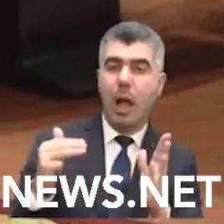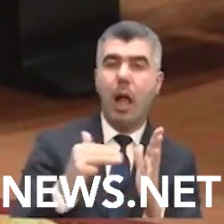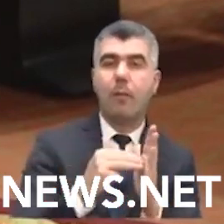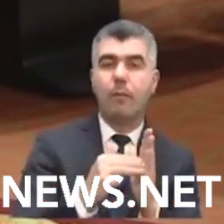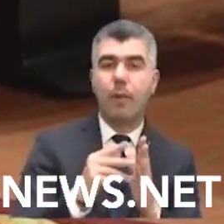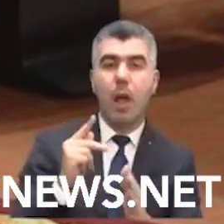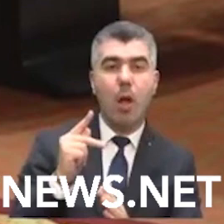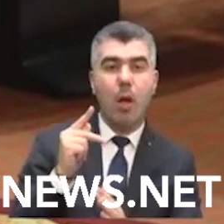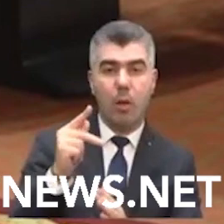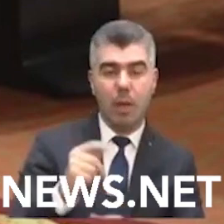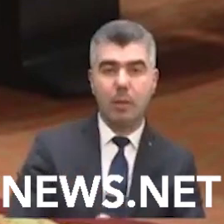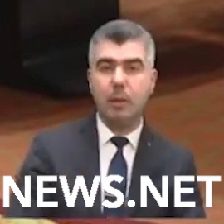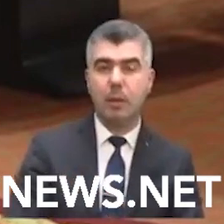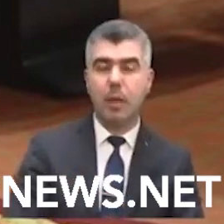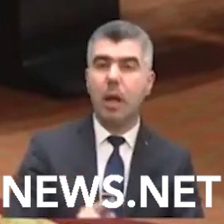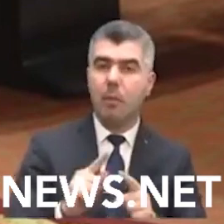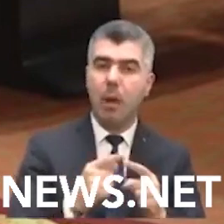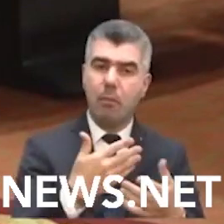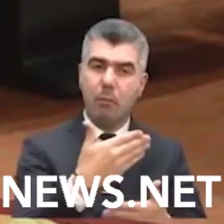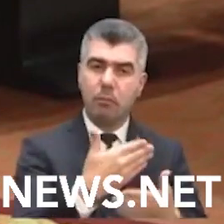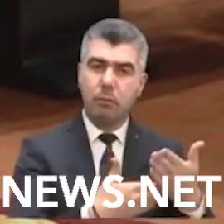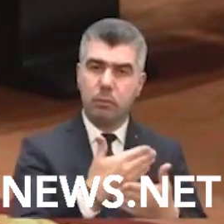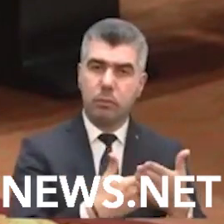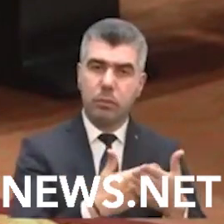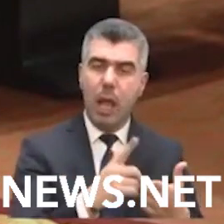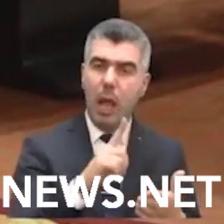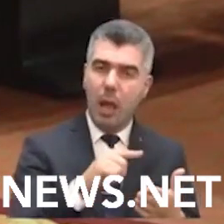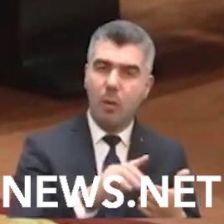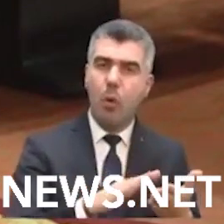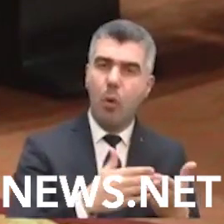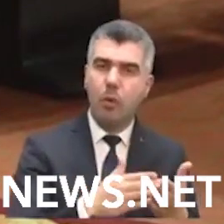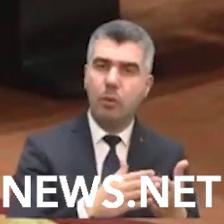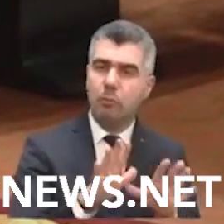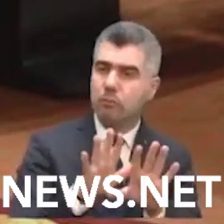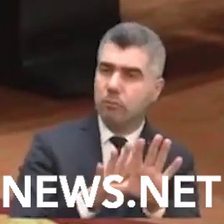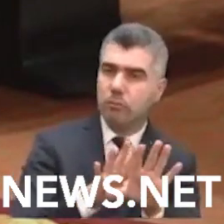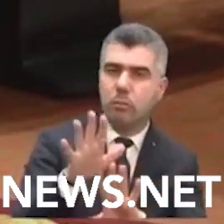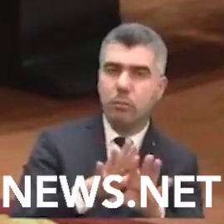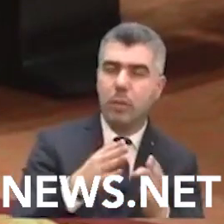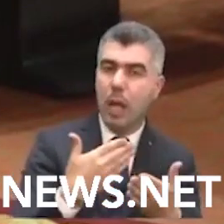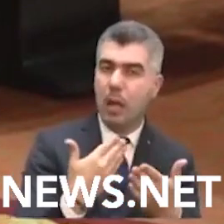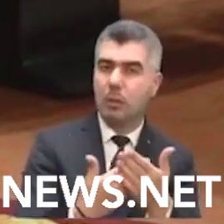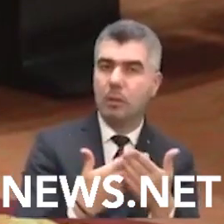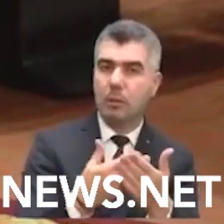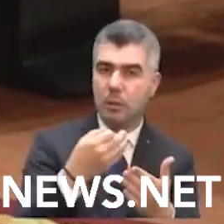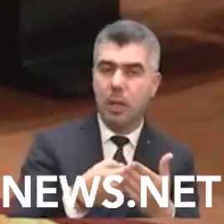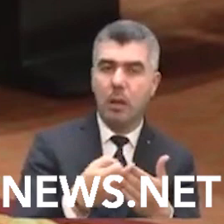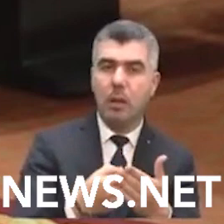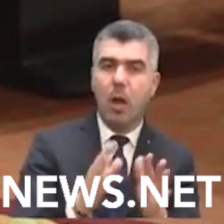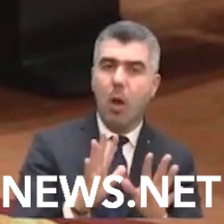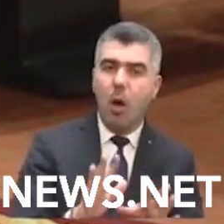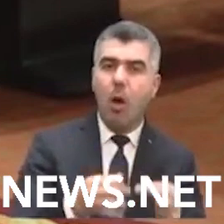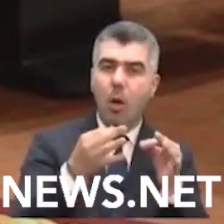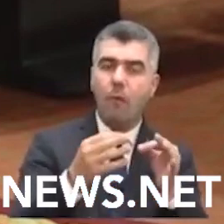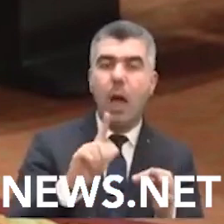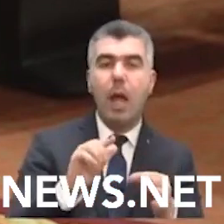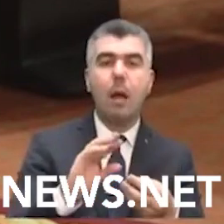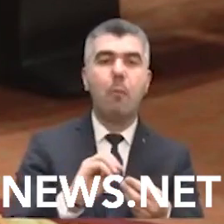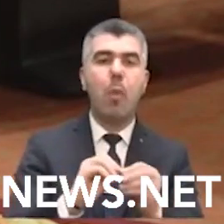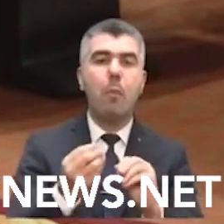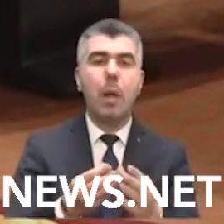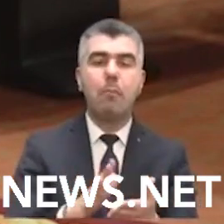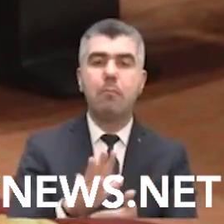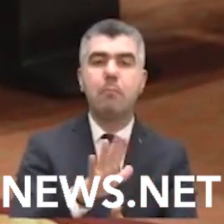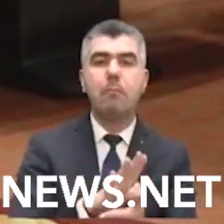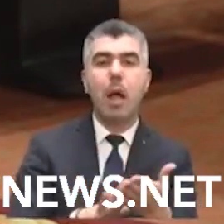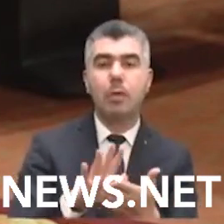تبين من خلال النماذج التي تم اعتمادها والتجارب الميدانية إلى حد الآن بروز عدة إشكاليات